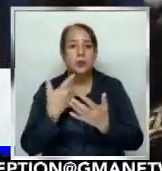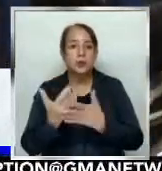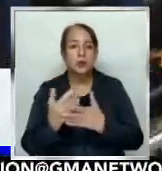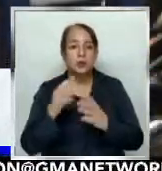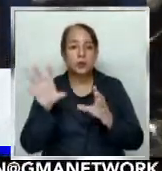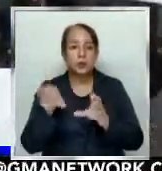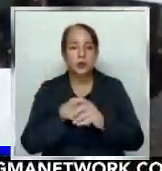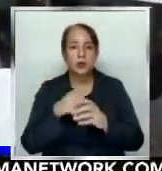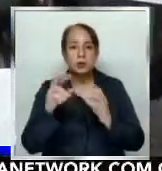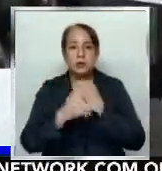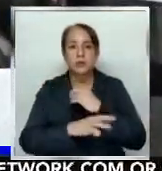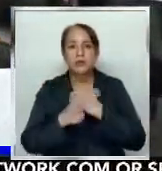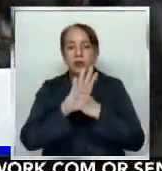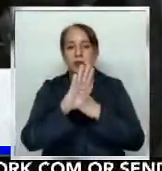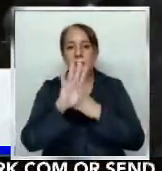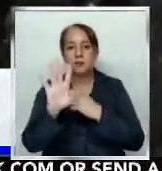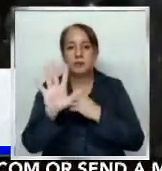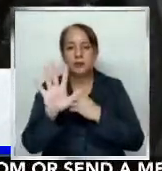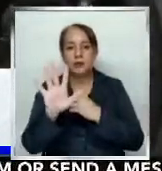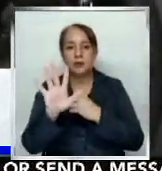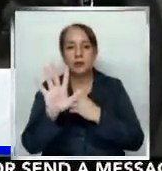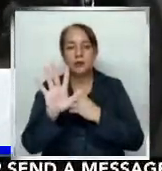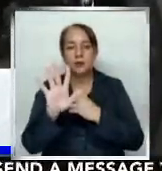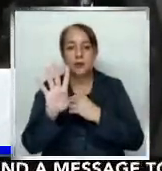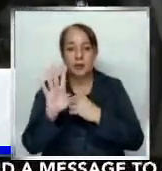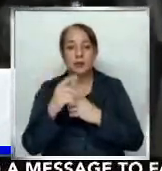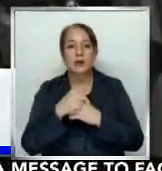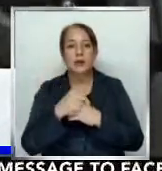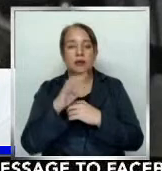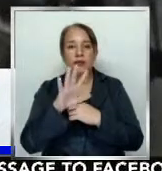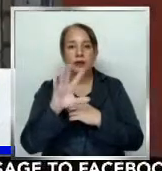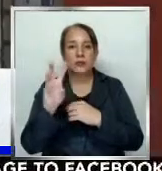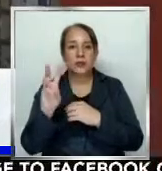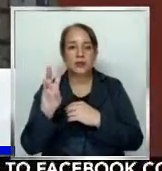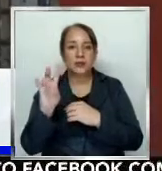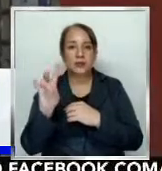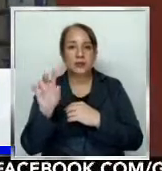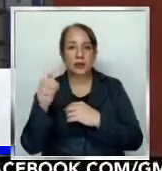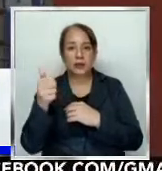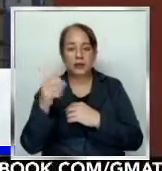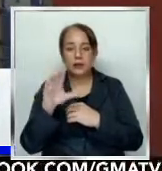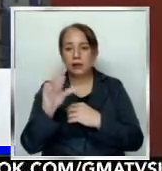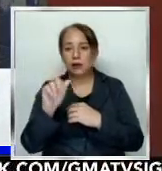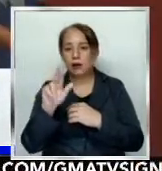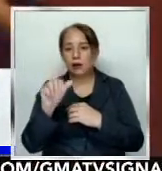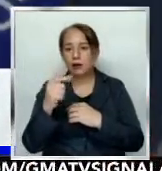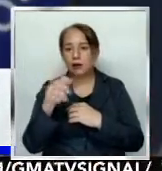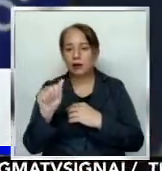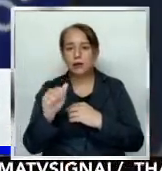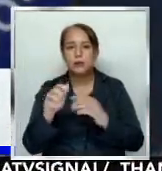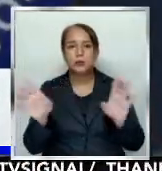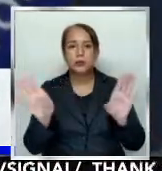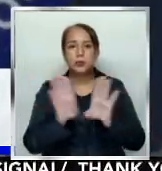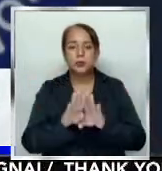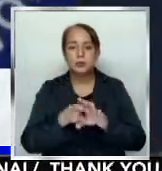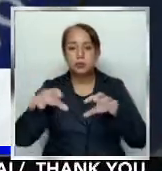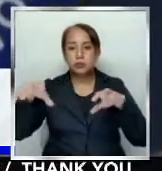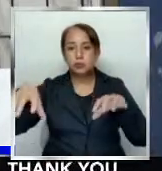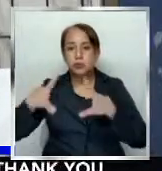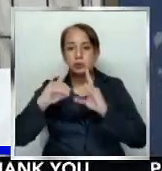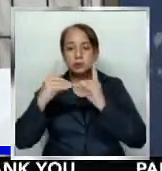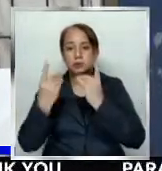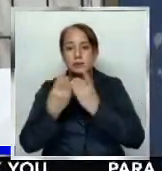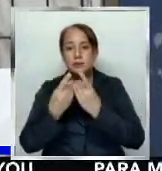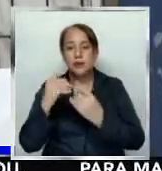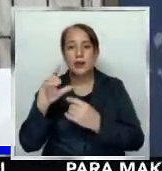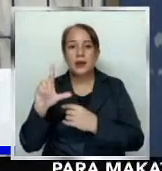4B, 5, 6, 7, 8 at 10 at sa Caraga. Samantala, sarado rin ang katabing tanggapan ng Land Transportation